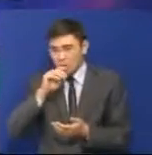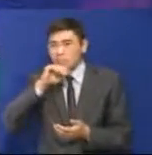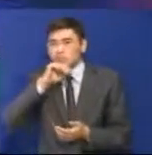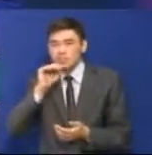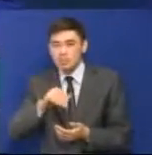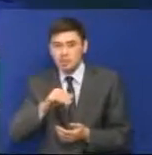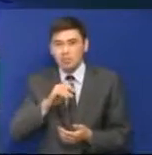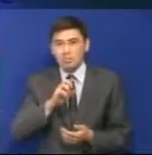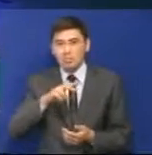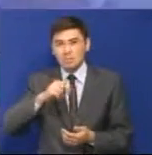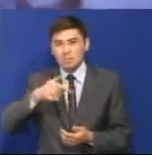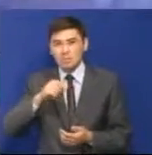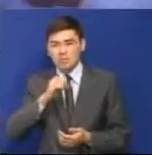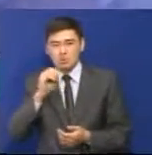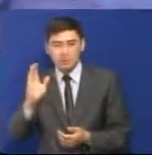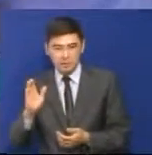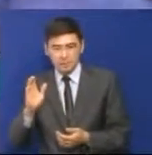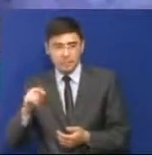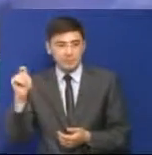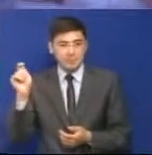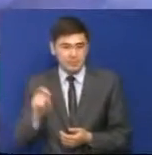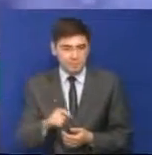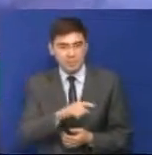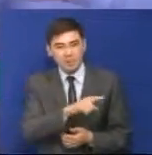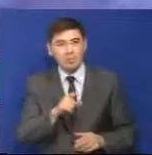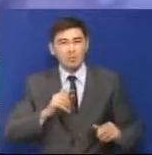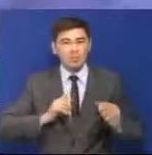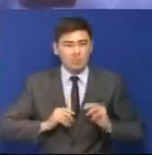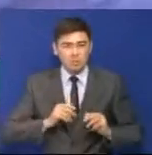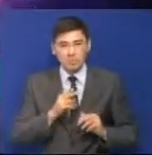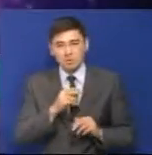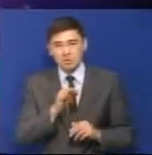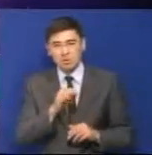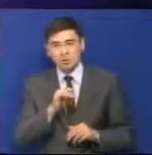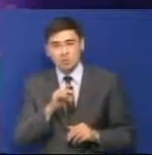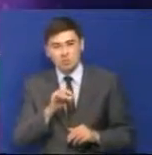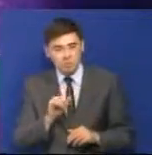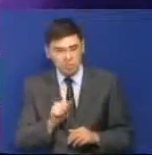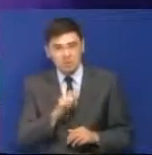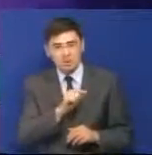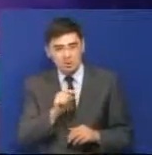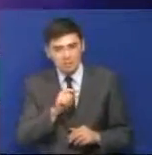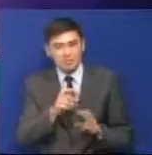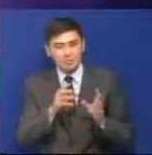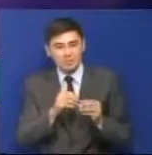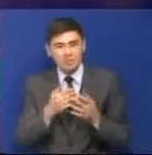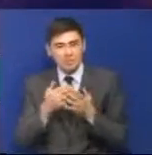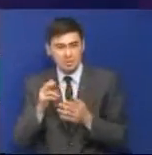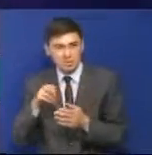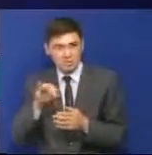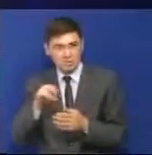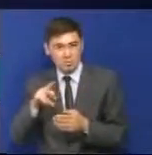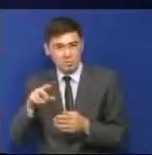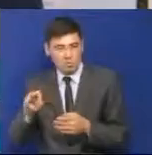Веселин Благоев университеттегі магистранттар мен докторанттардың диплом қорғау рәсіміне қатысып, түрлі тақырыпта